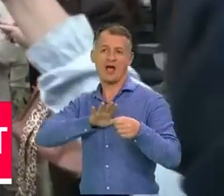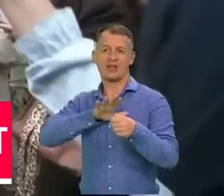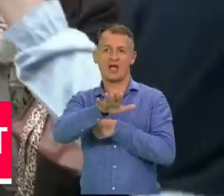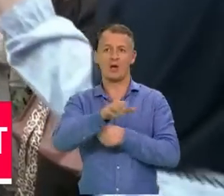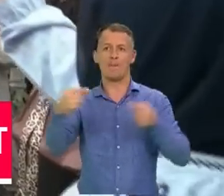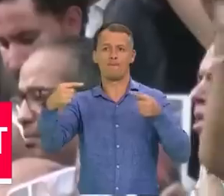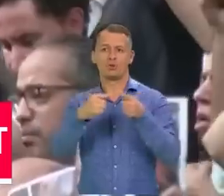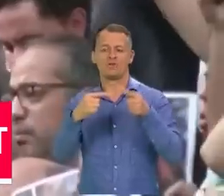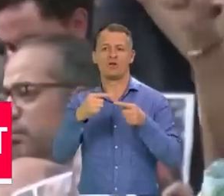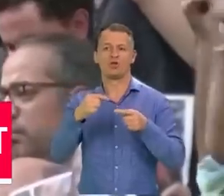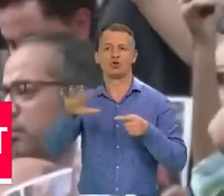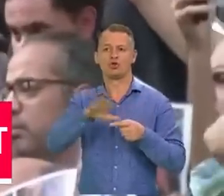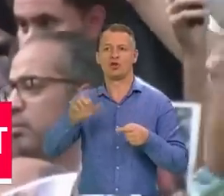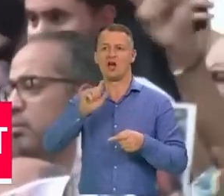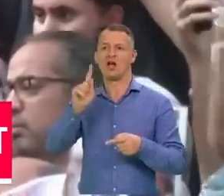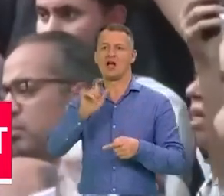fâșiei Gaza.